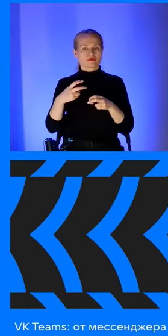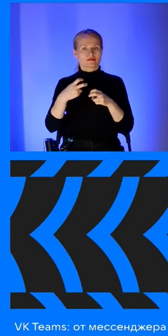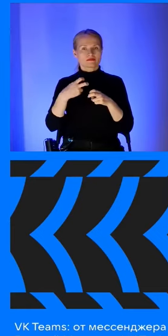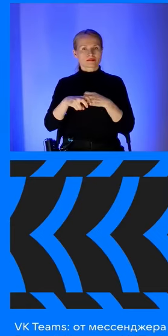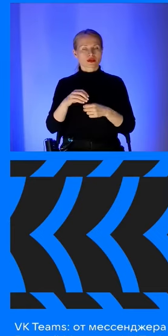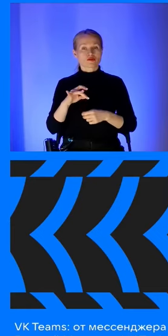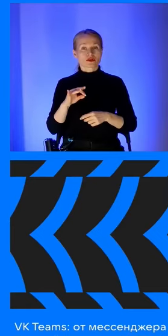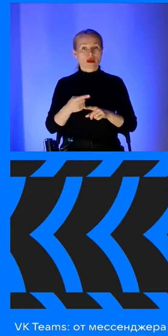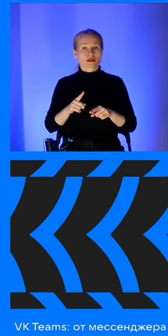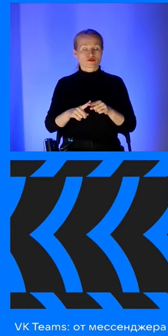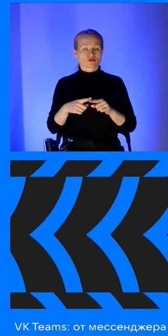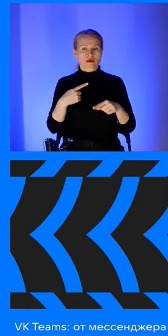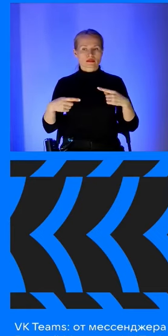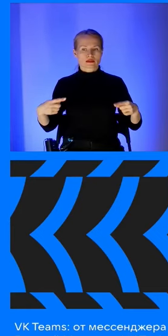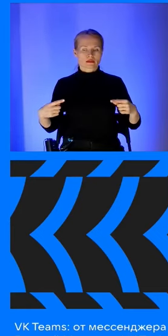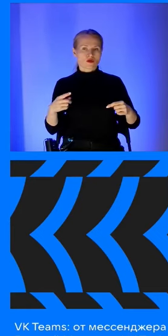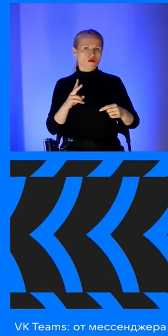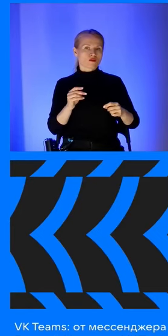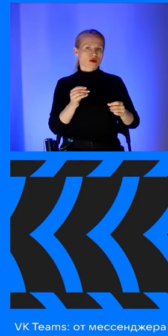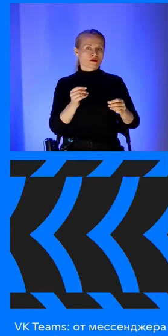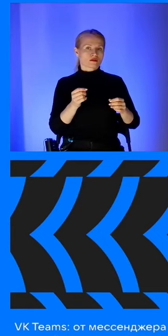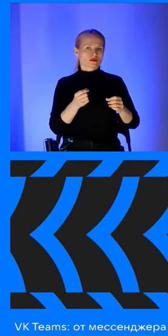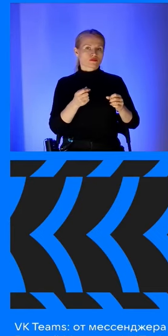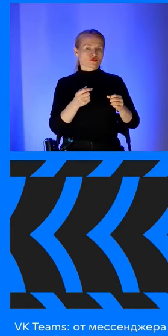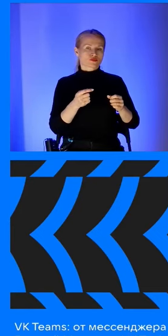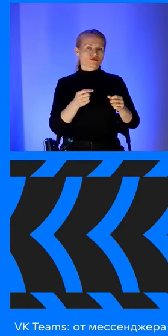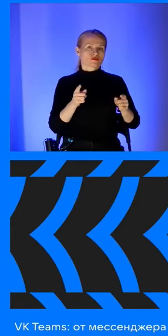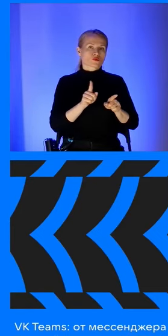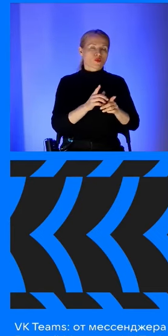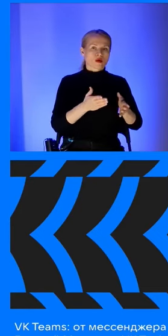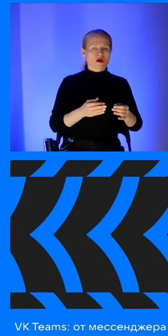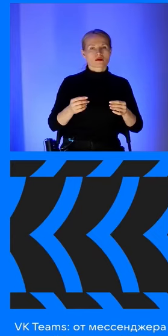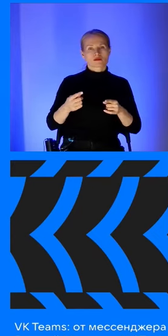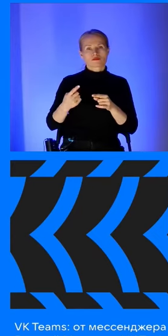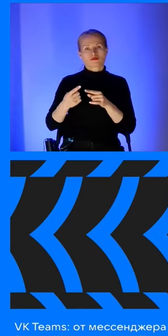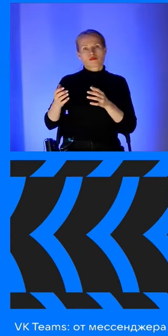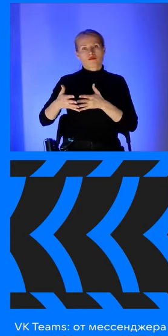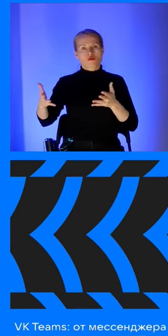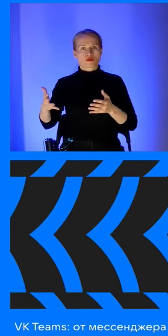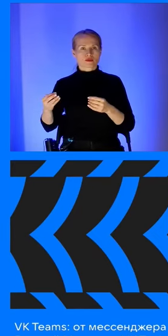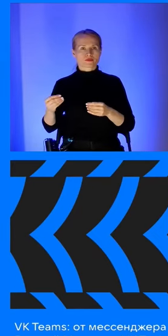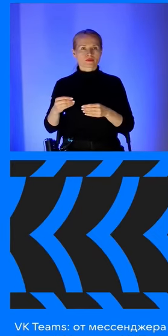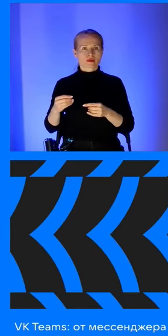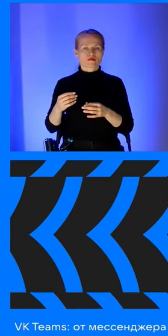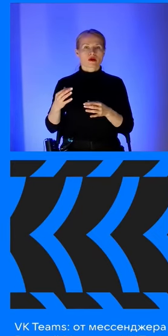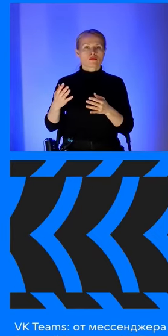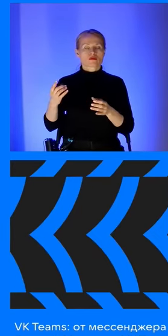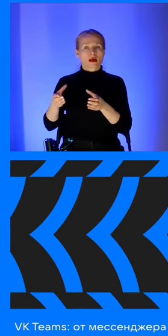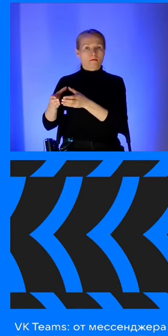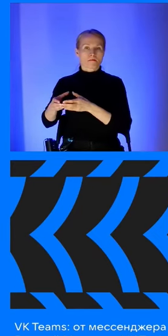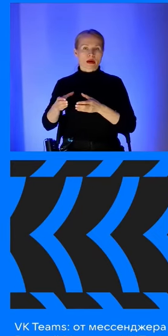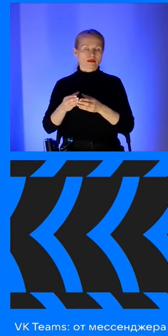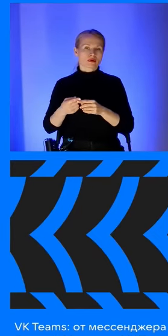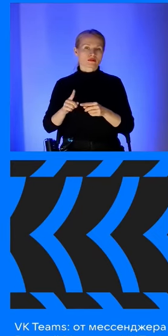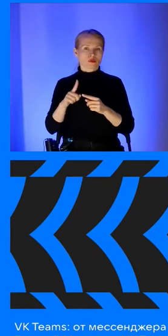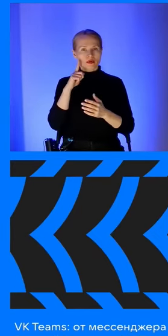сильно разниться. Мы понимаем, что где-нибудь в ВК, в IT-компании, она куда больше, чем там, какой-нибудь добывающий или перерабатывающий компания. Поэтому здесь мы